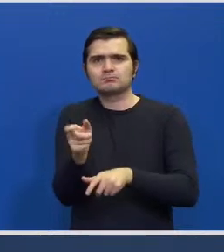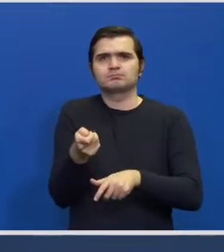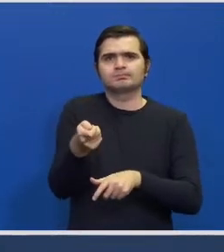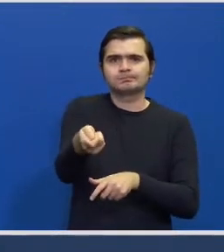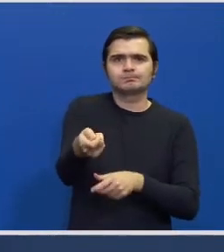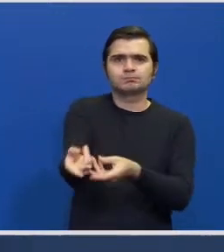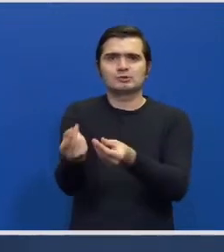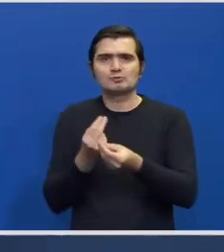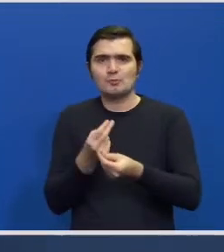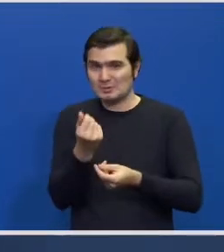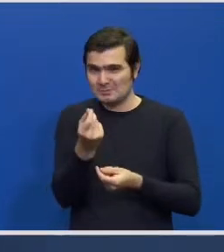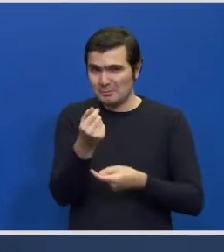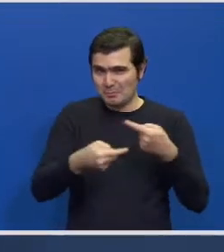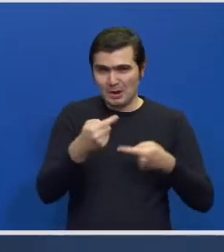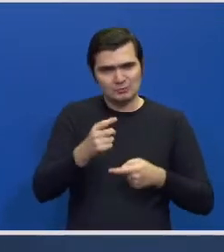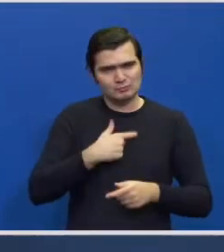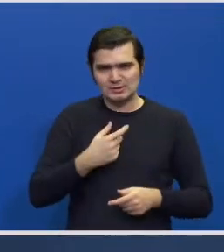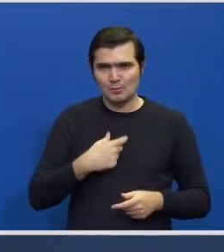deci, practic,